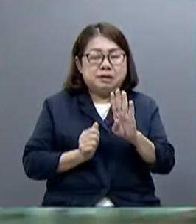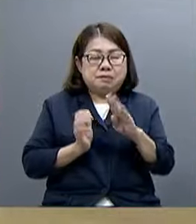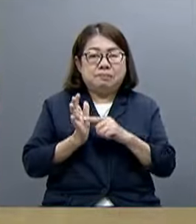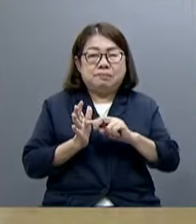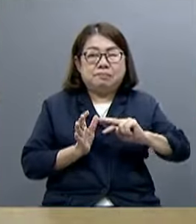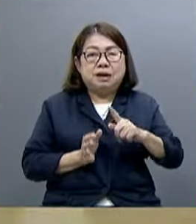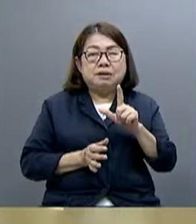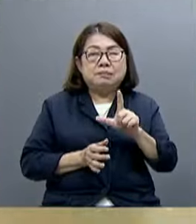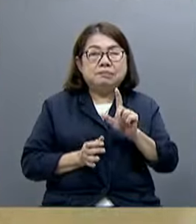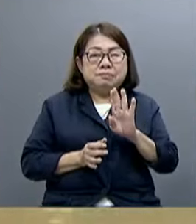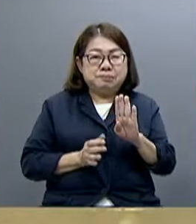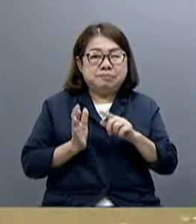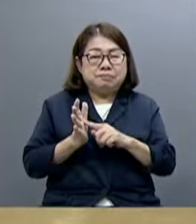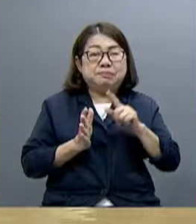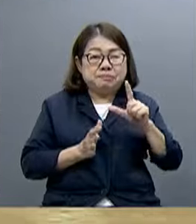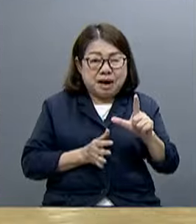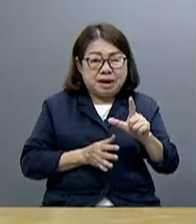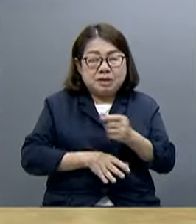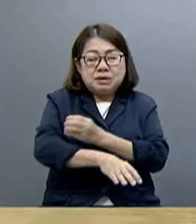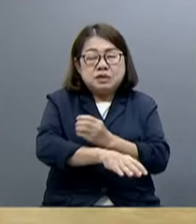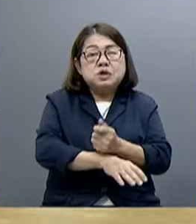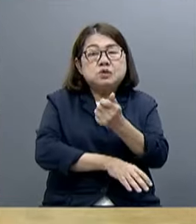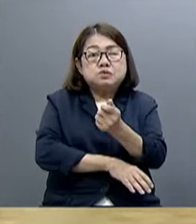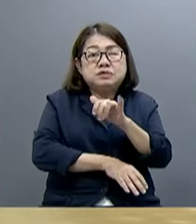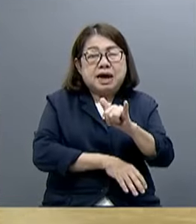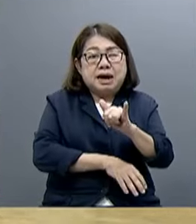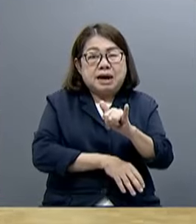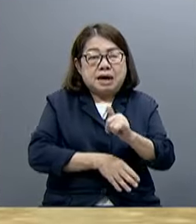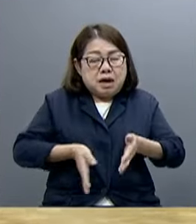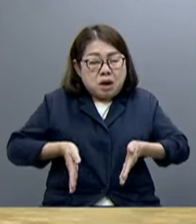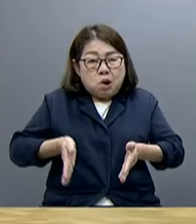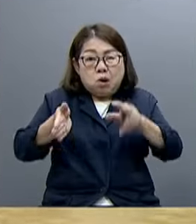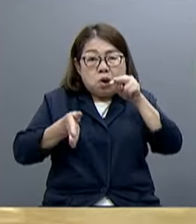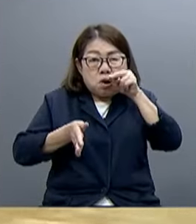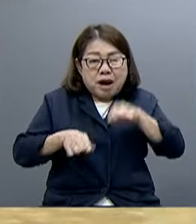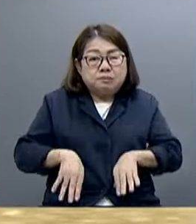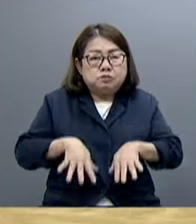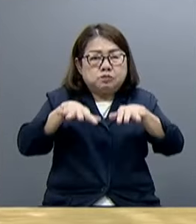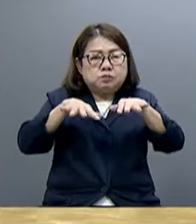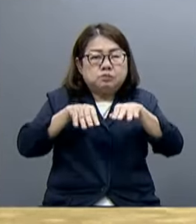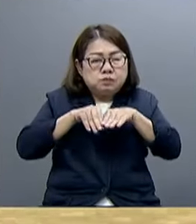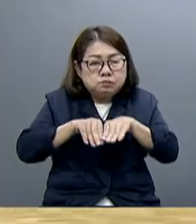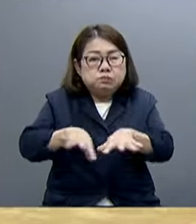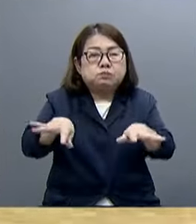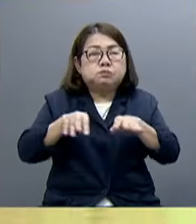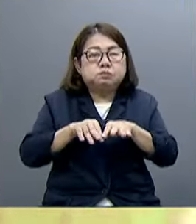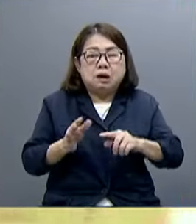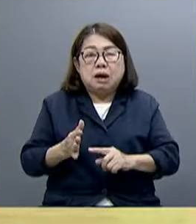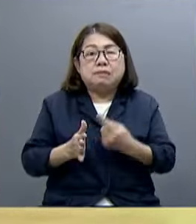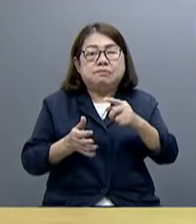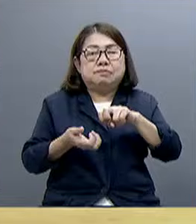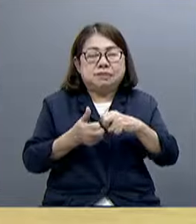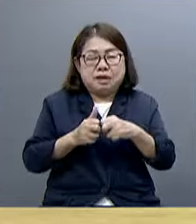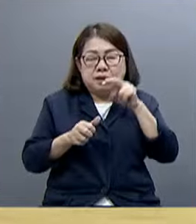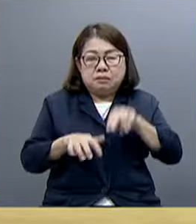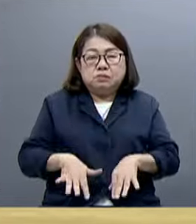บ้านทุกหลังอยู่พื้นที่ลุ่มต่ำนอกคันกั้นน้ำริมแม่น้ำน้อยจึงเป็นพื้นที่แรกๆที่ได้รับผลกระทบจากน้ำท่วมมาตั้ง